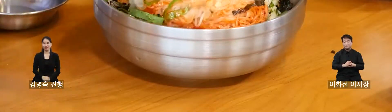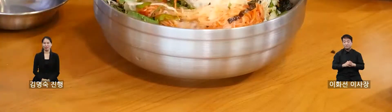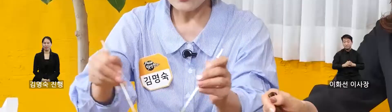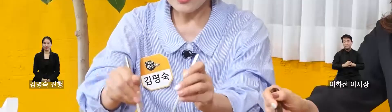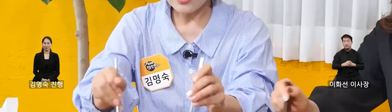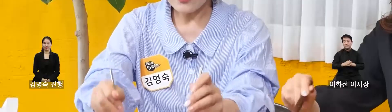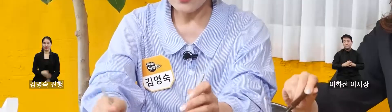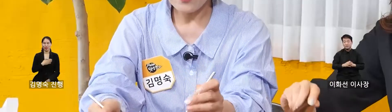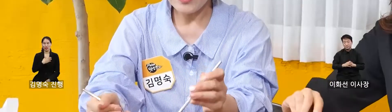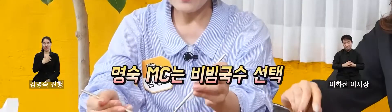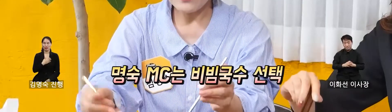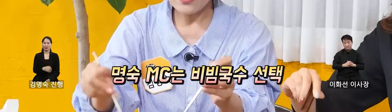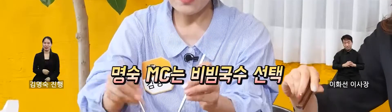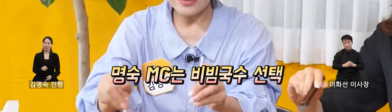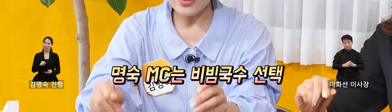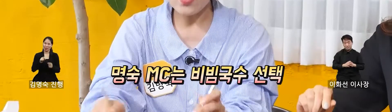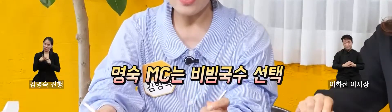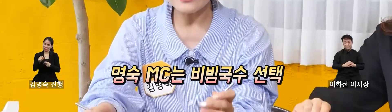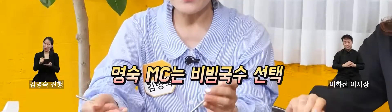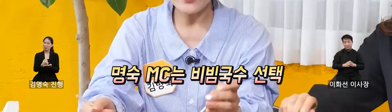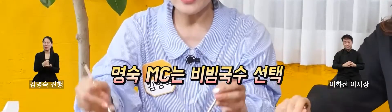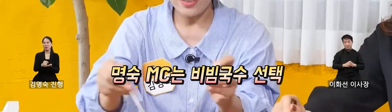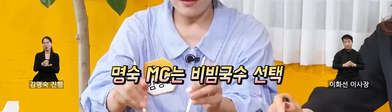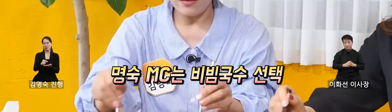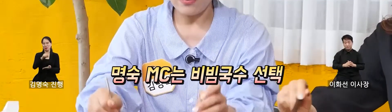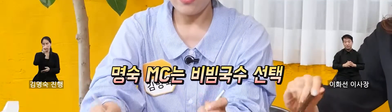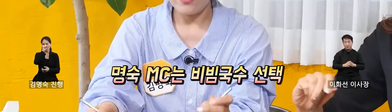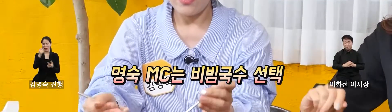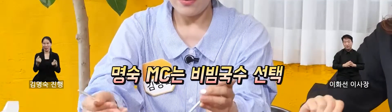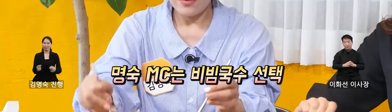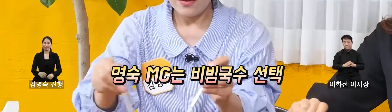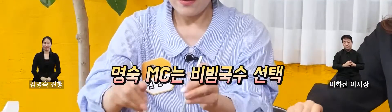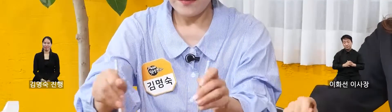좋아하세요? 저는 이제 주로 비빔을 좀 많이 좋아하는 편이에요.